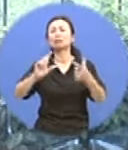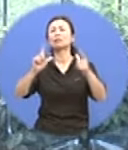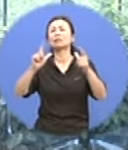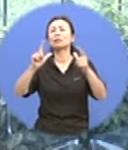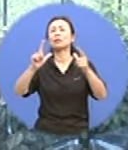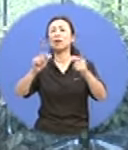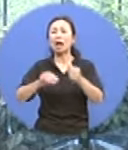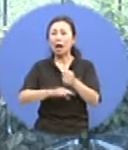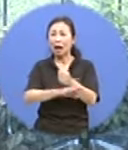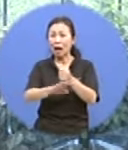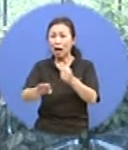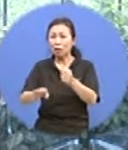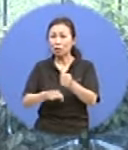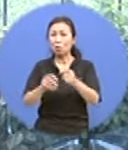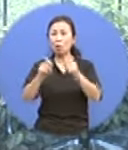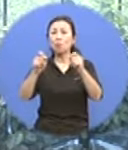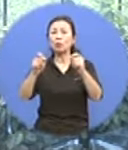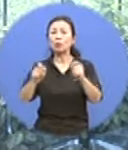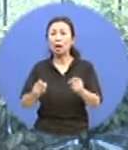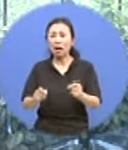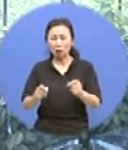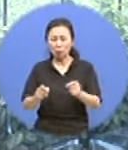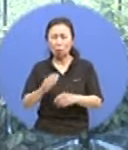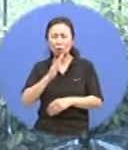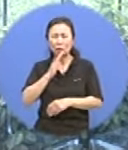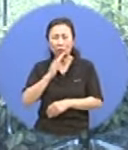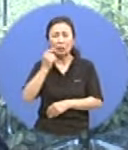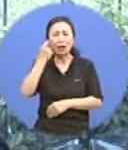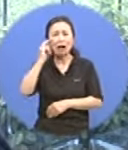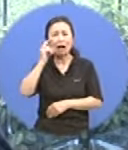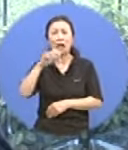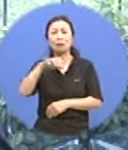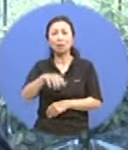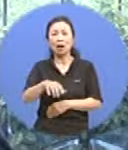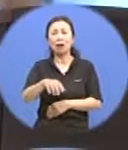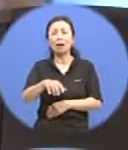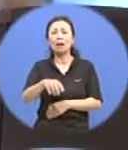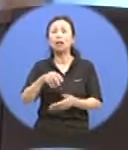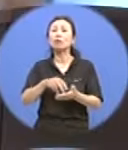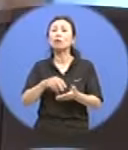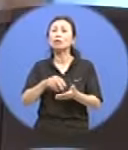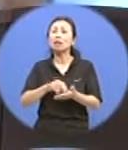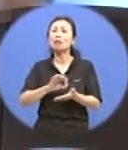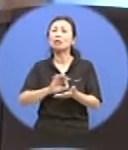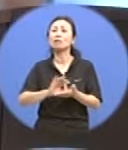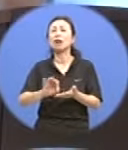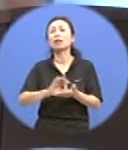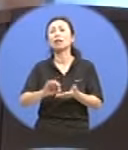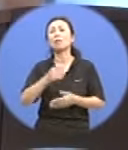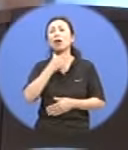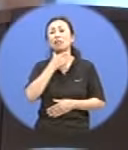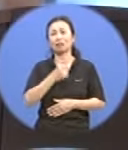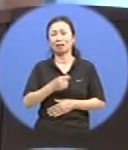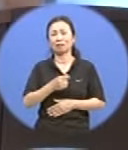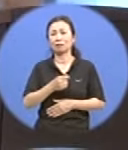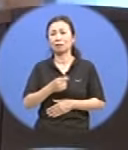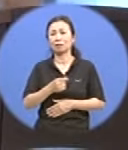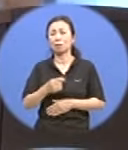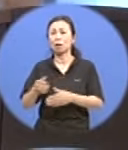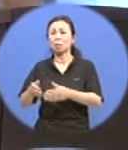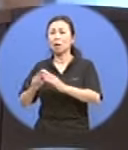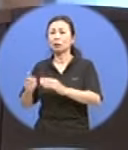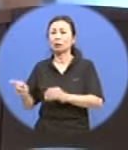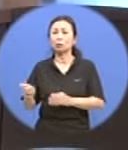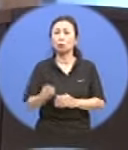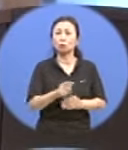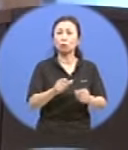題ということを真摯に考えていただく場としてね、使っていただいておりまして、このもう5年経ちましたけども7万人以